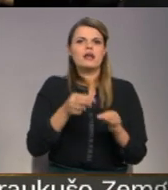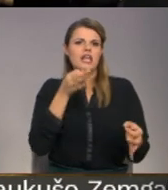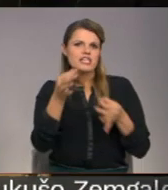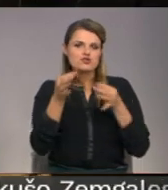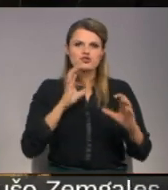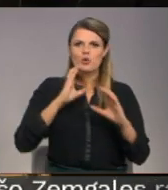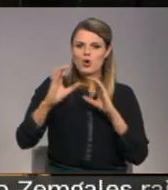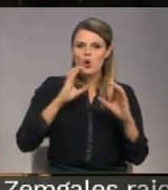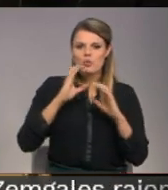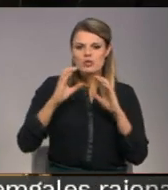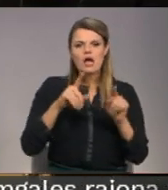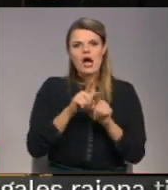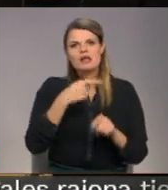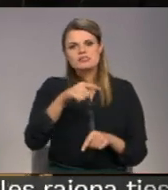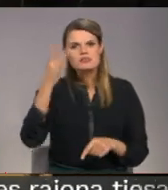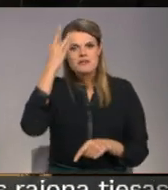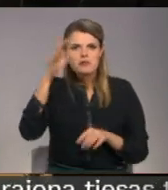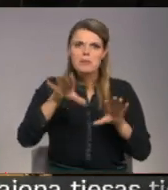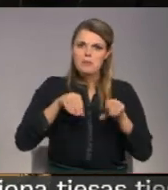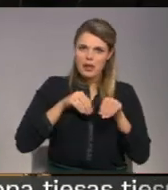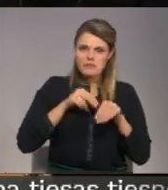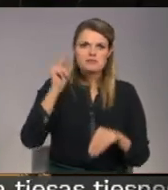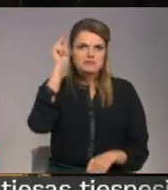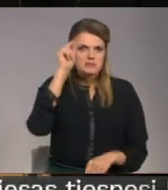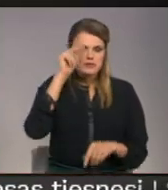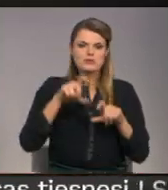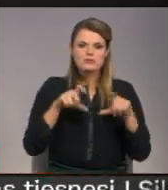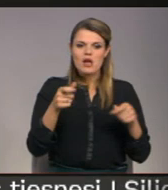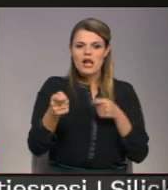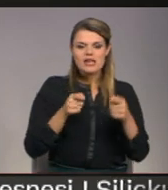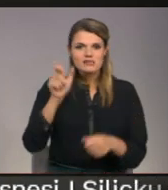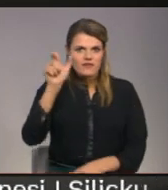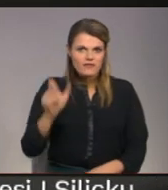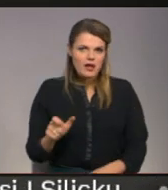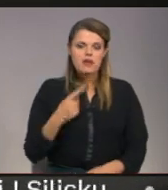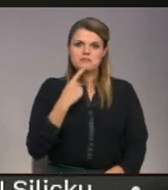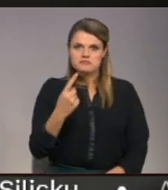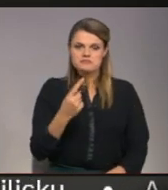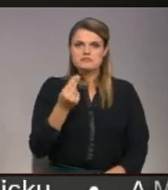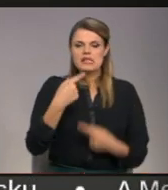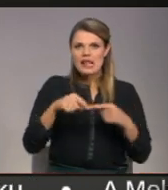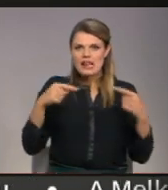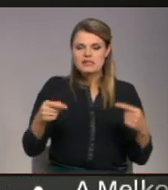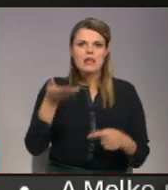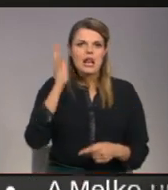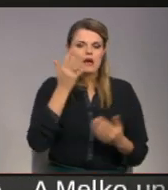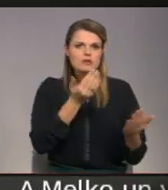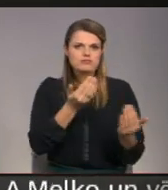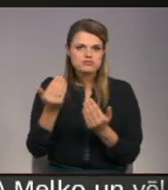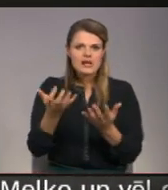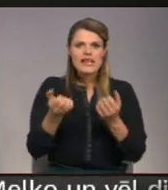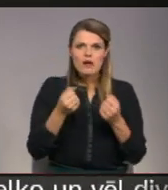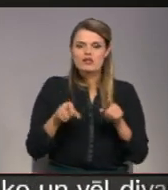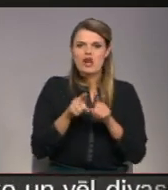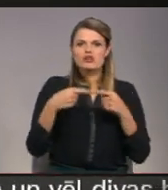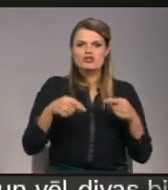un komunicēšanas, kā arī cita viedokļa pieņemšanas prasmes. Skolas vadītāja Ruta Orlova atzina, ka līdzekļi lektoru piesaistē tiks iegūt